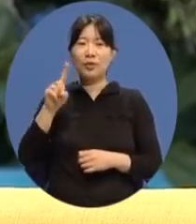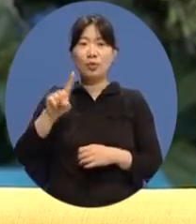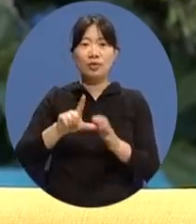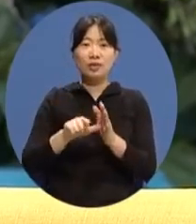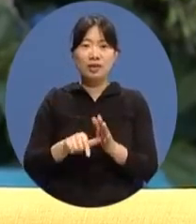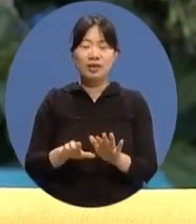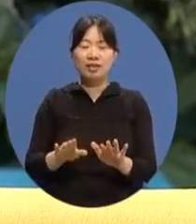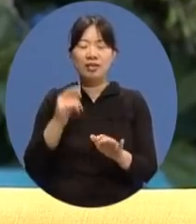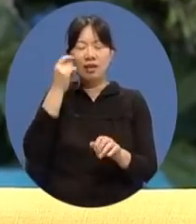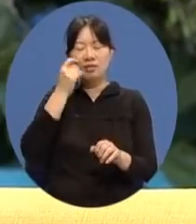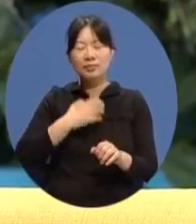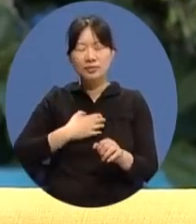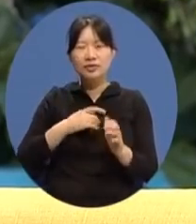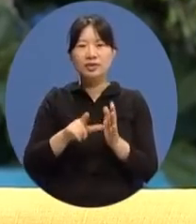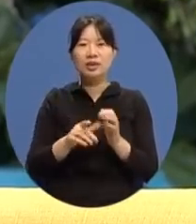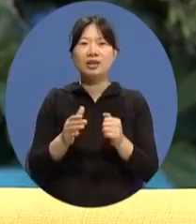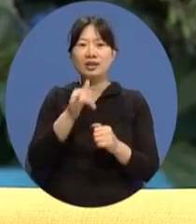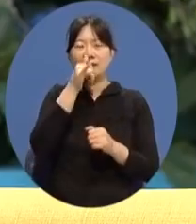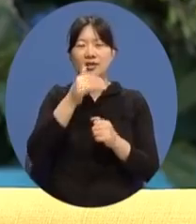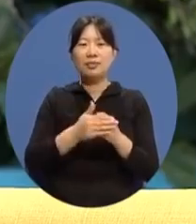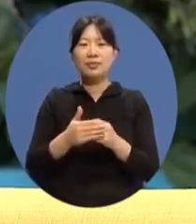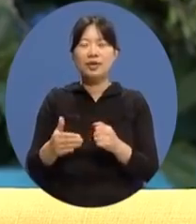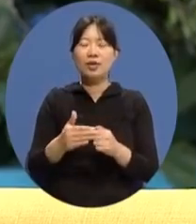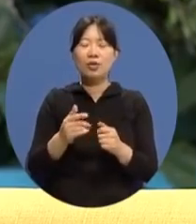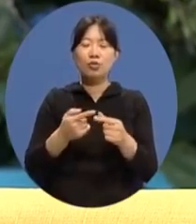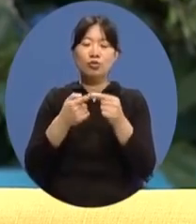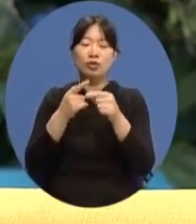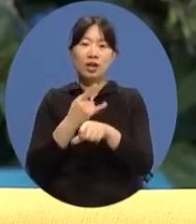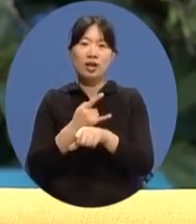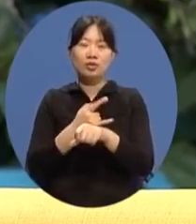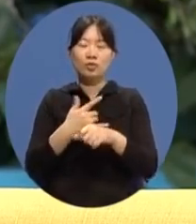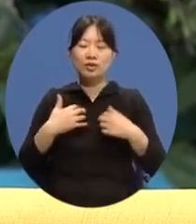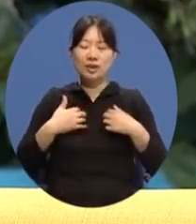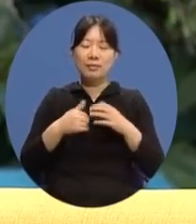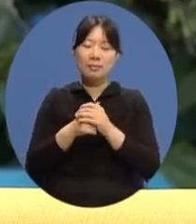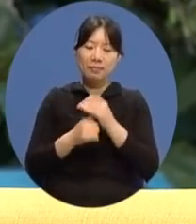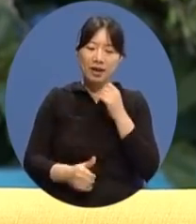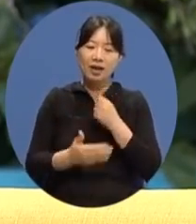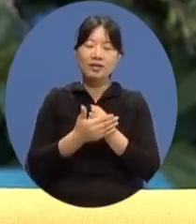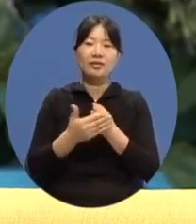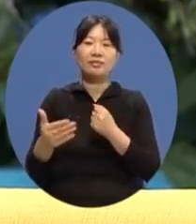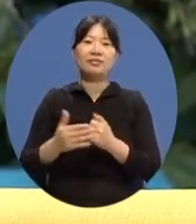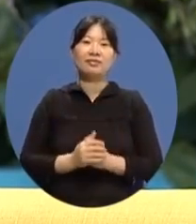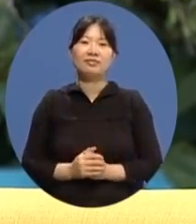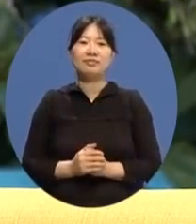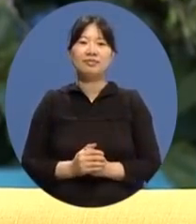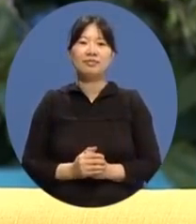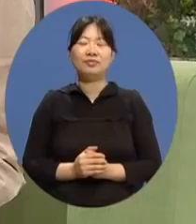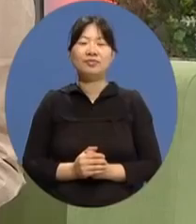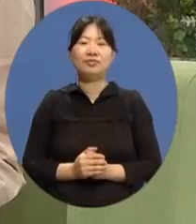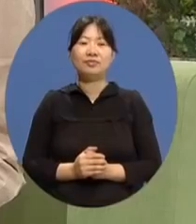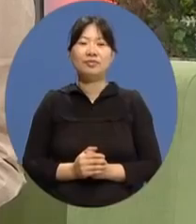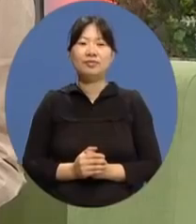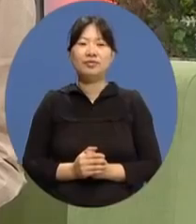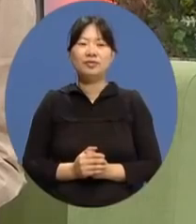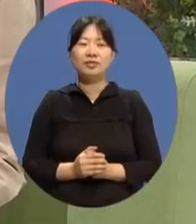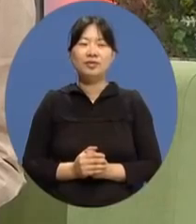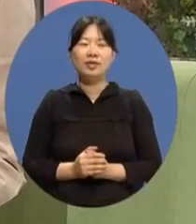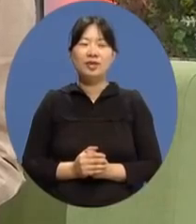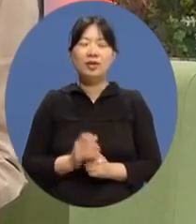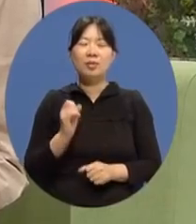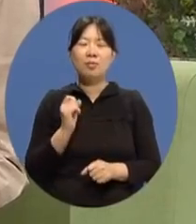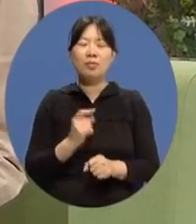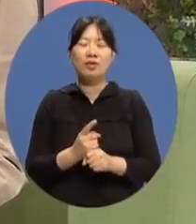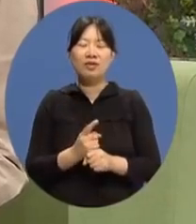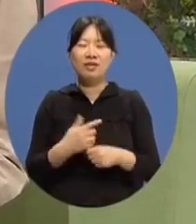때는 슬플 때도 있어서 우승도 하고 그런 재미에 빠져들어서 아 벌써 축구,